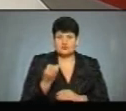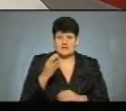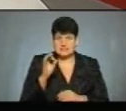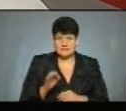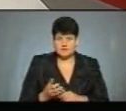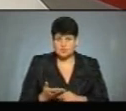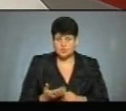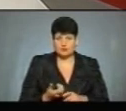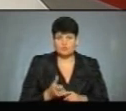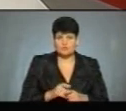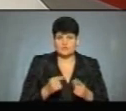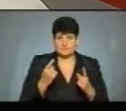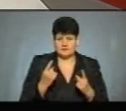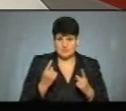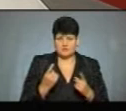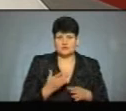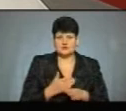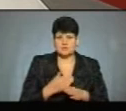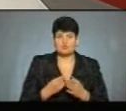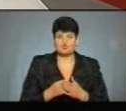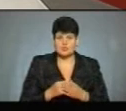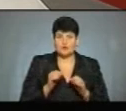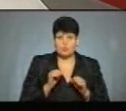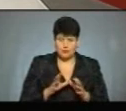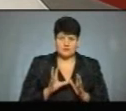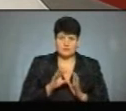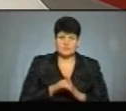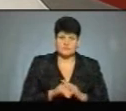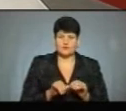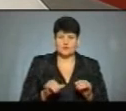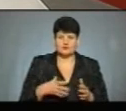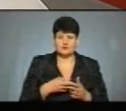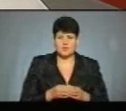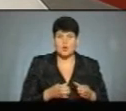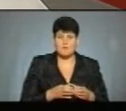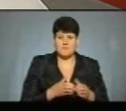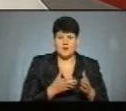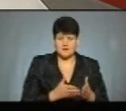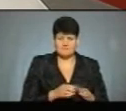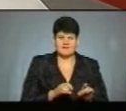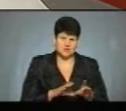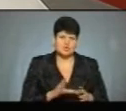14%, дуже великий частину бюджету може інвестувати в розвиток своєї громади, та вирішення якихось там соціально-побутових